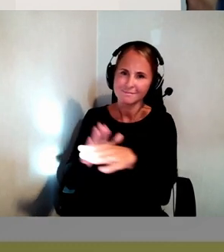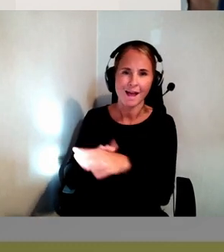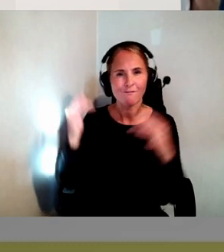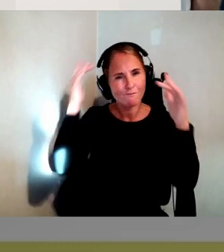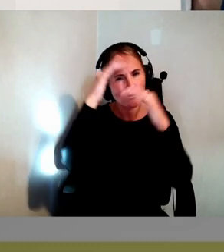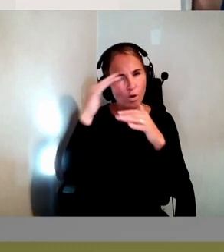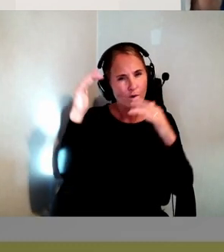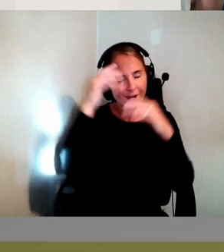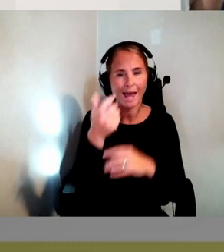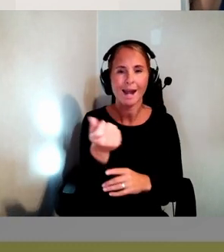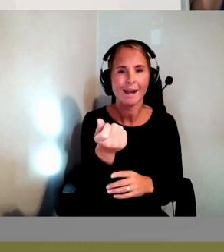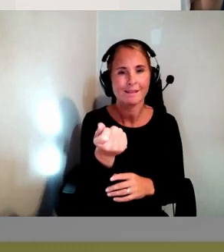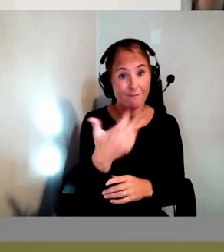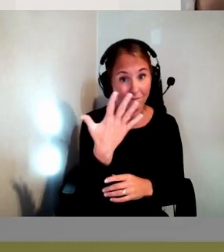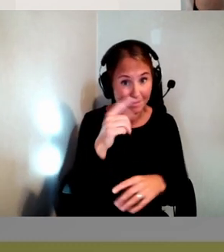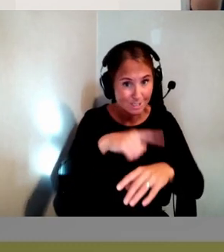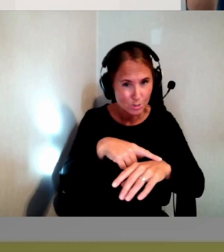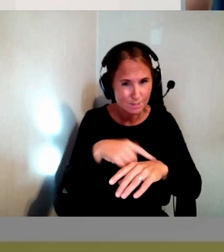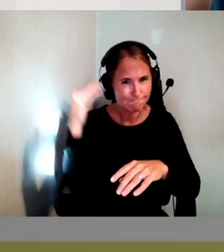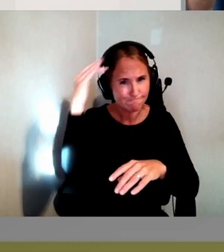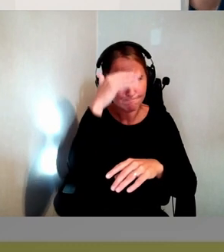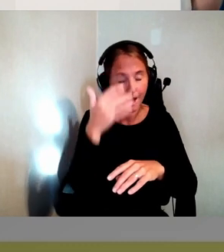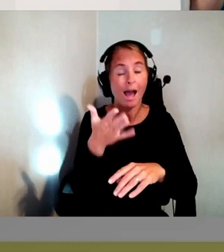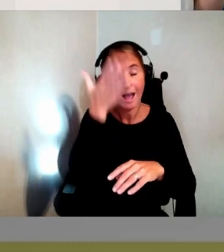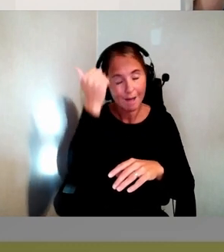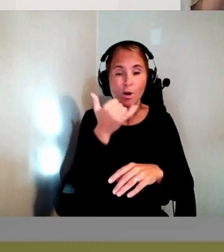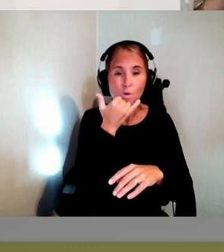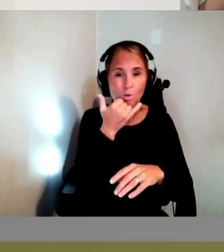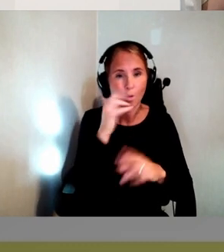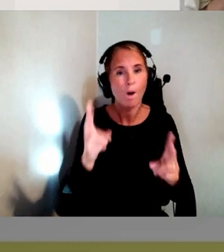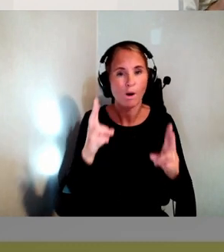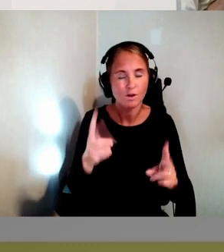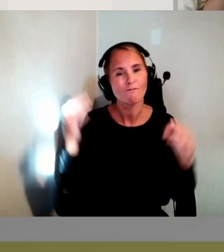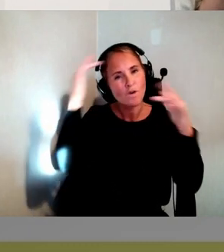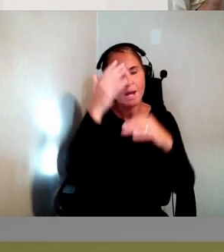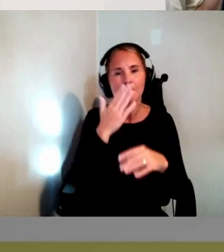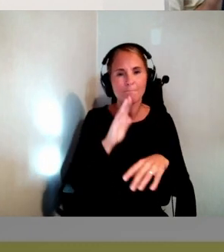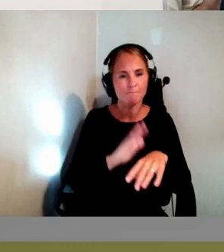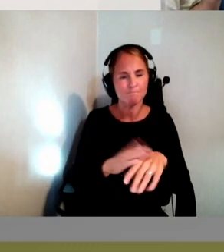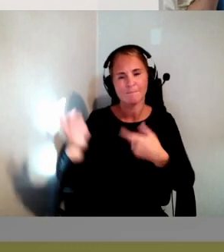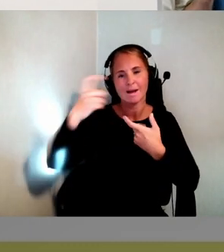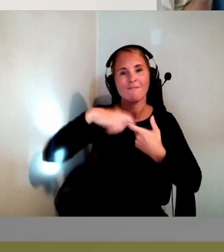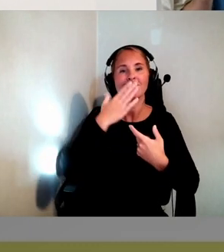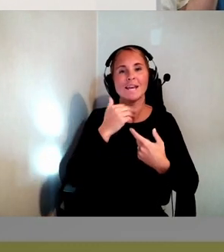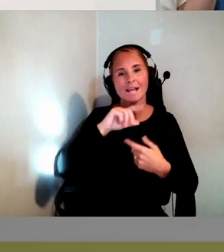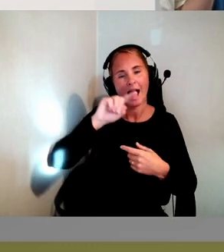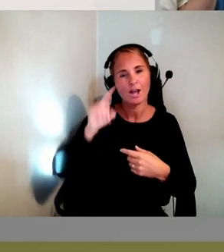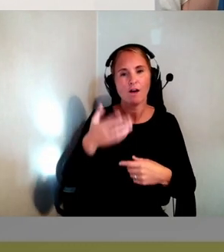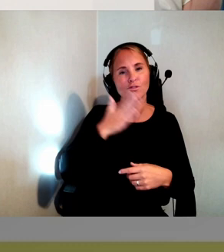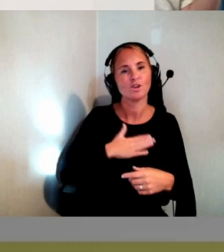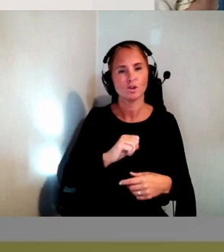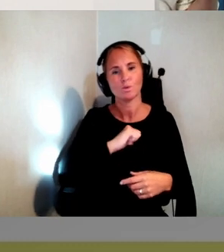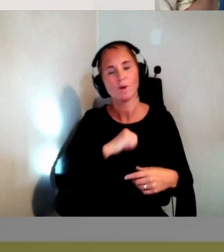ehm ta fem sekunder Det kan man göra på Youtube också ta fem sekunder och fundera på Vilka krav tycker du själv är rimligt att ställa på en